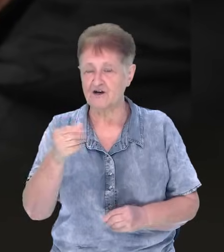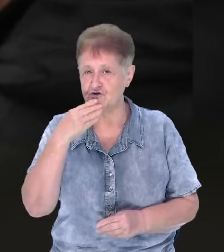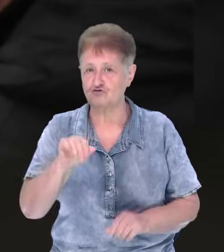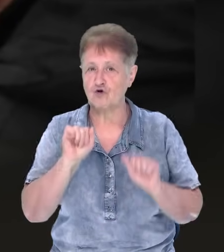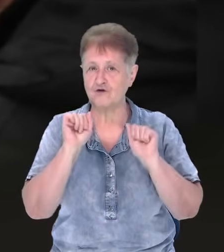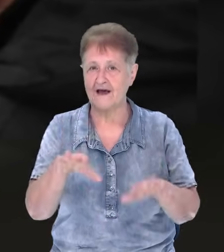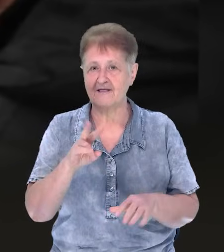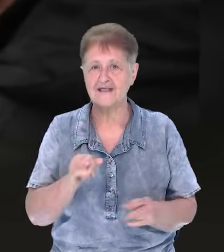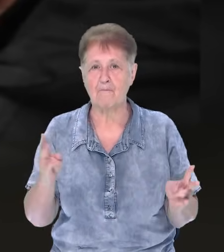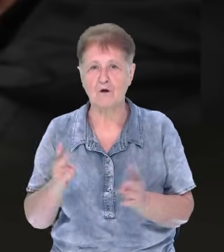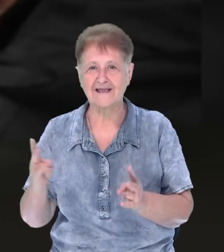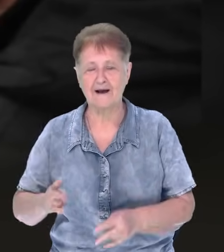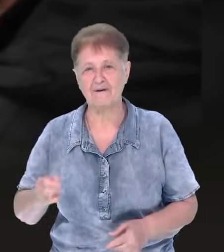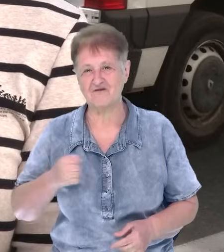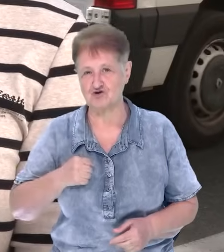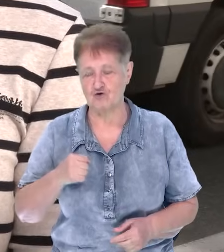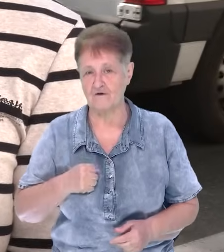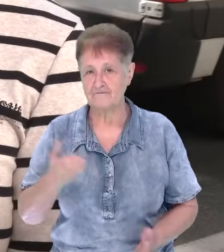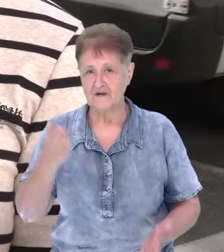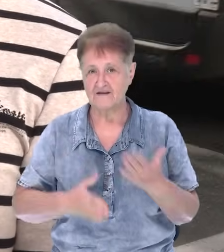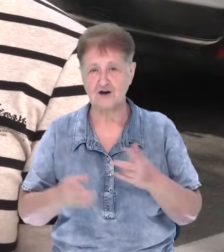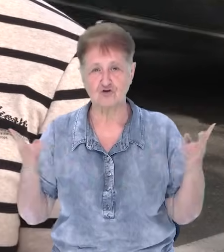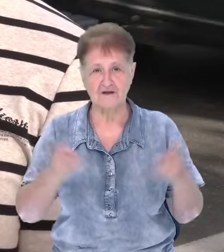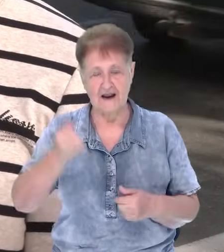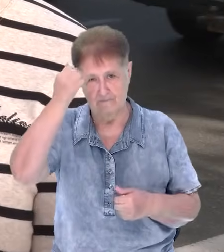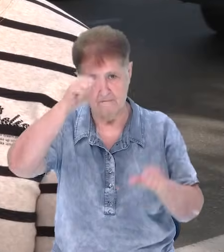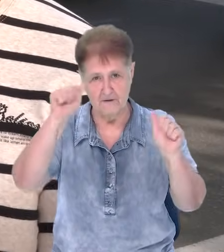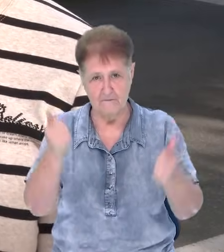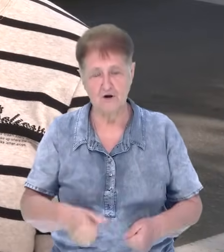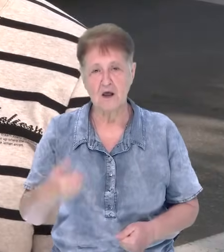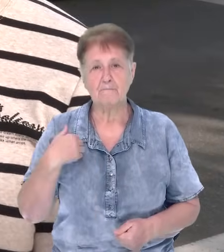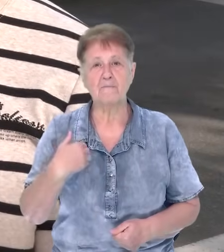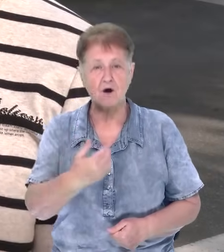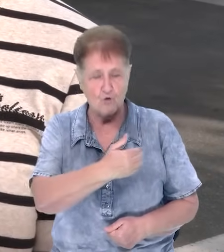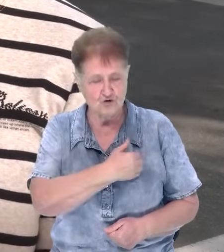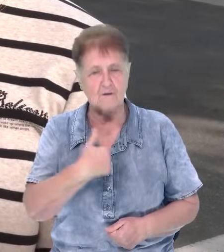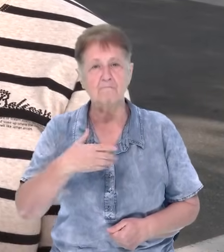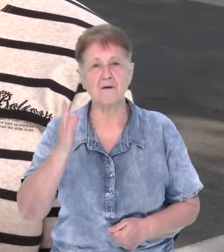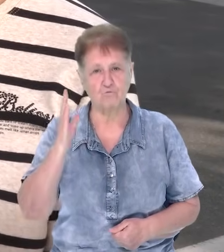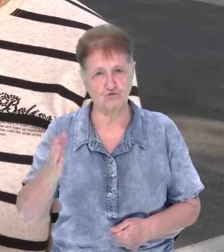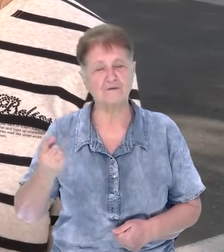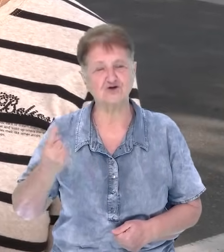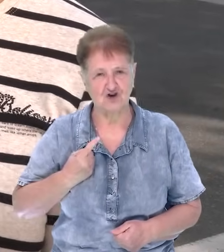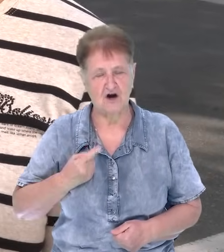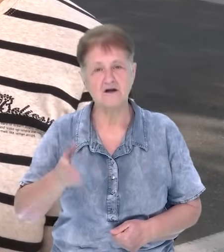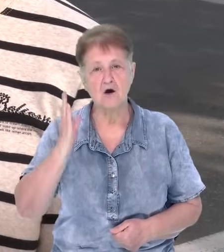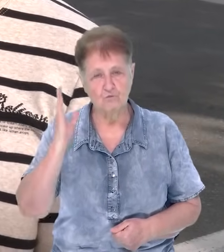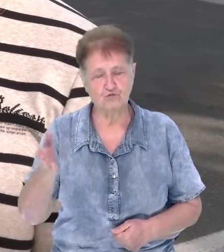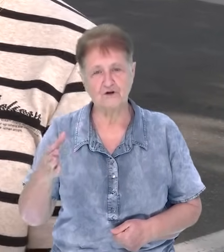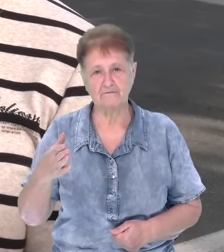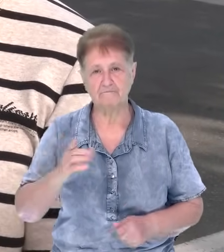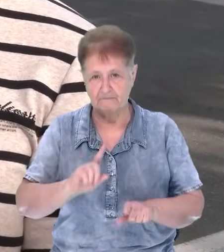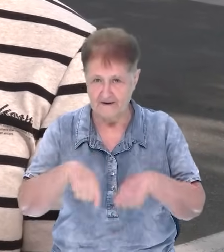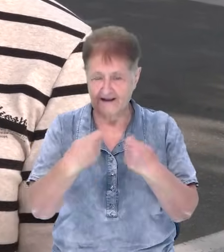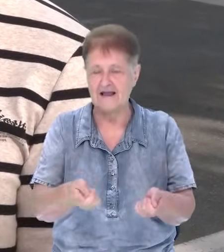гроші віддати на потреби військових. Якщо треба цей меморіал, ми хочемо, ми будемо чекати. Зараз ми згодні передати ці